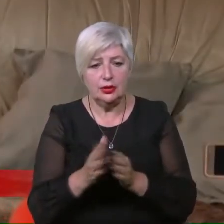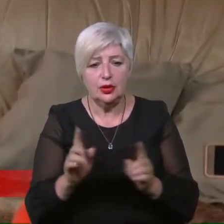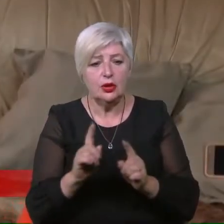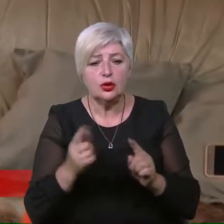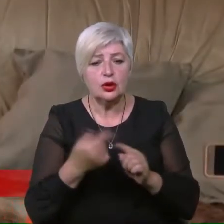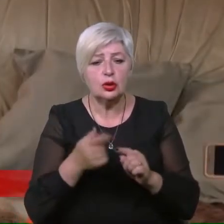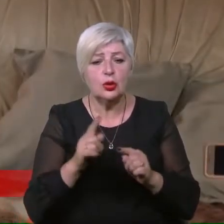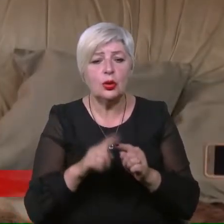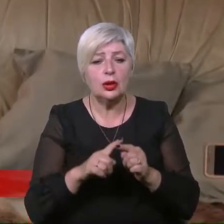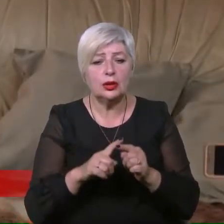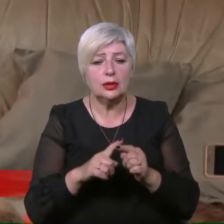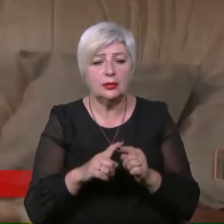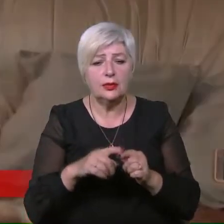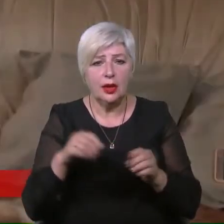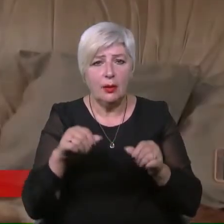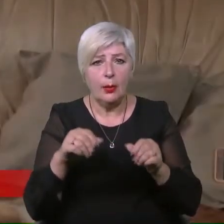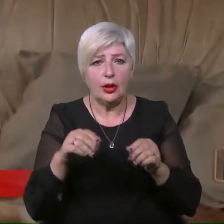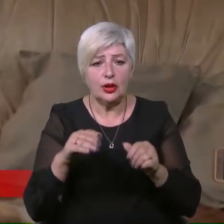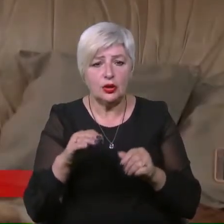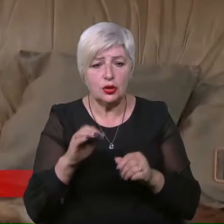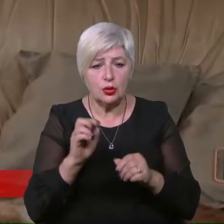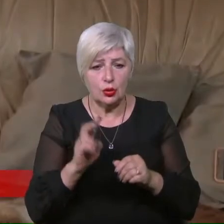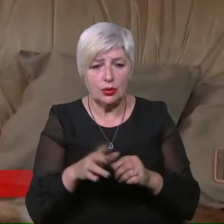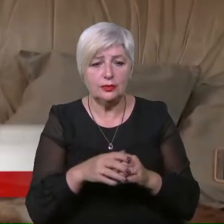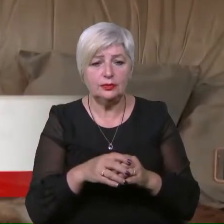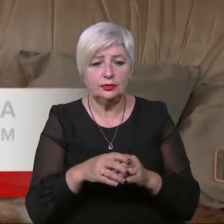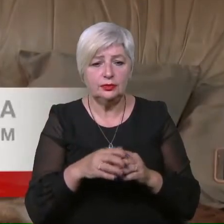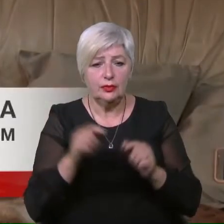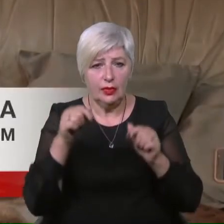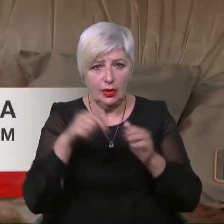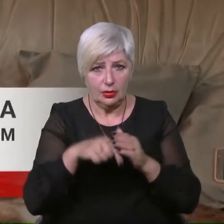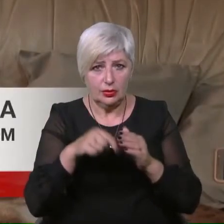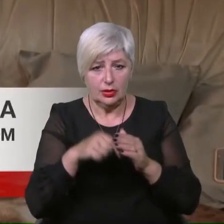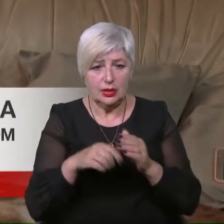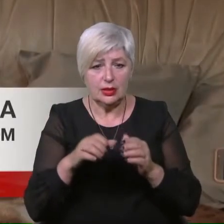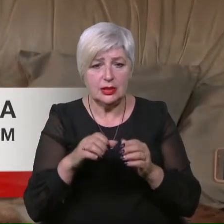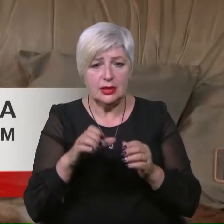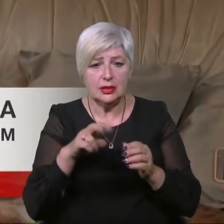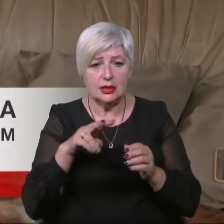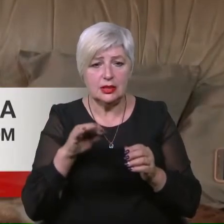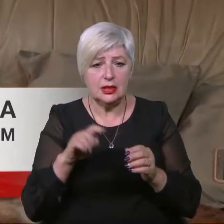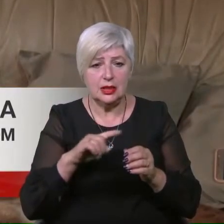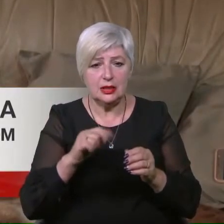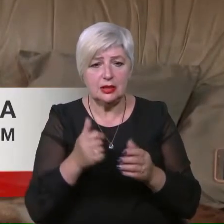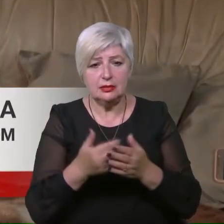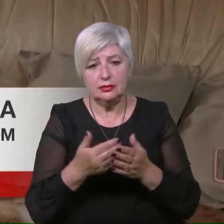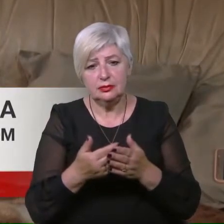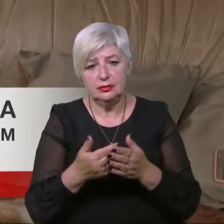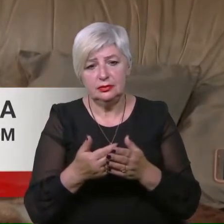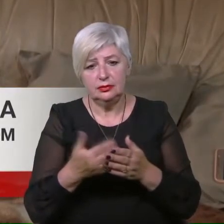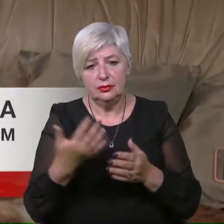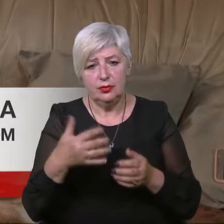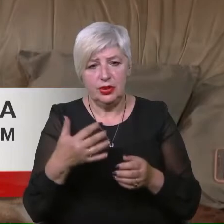його показати, це порошок. Тут от слизь, я так думаю, порядка, мабуть, уліток